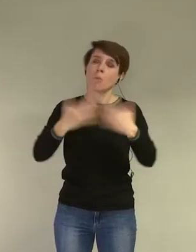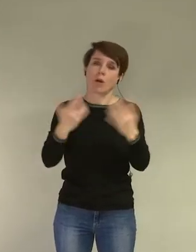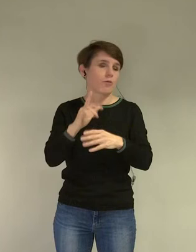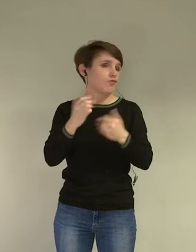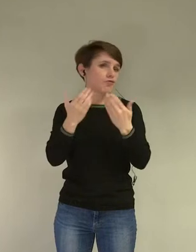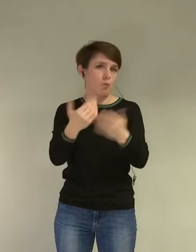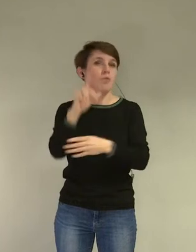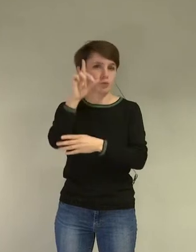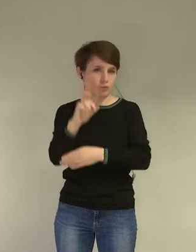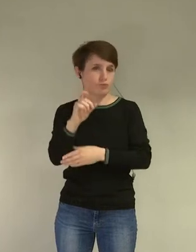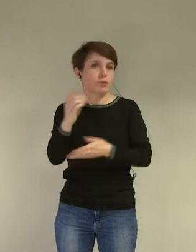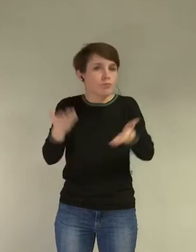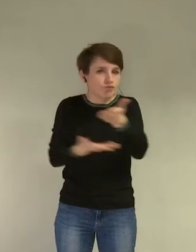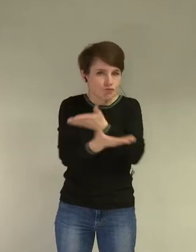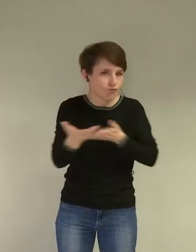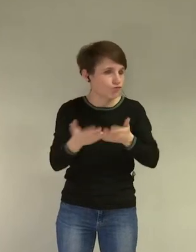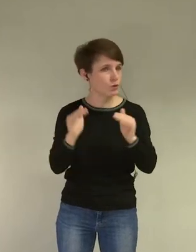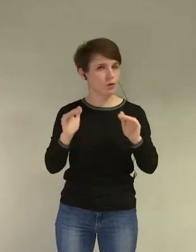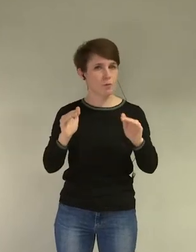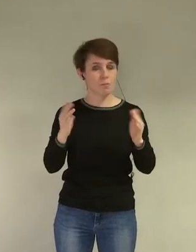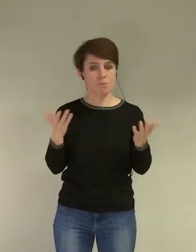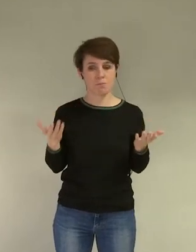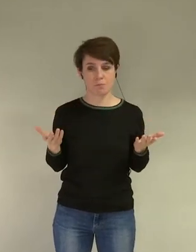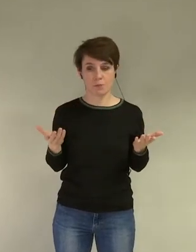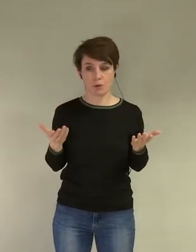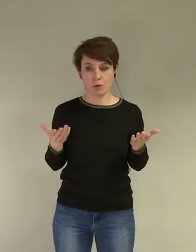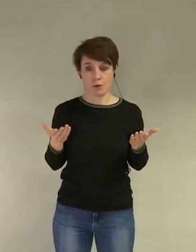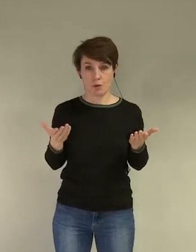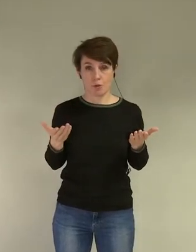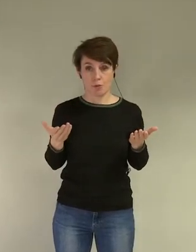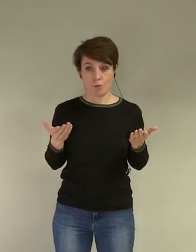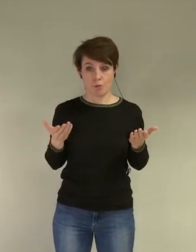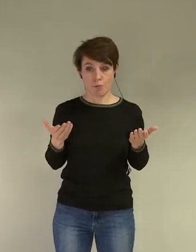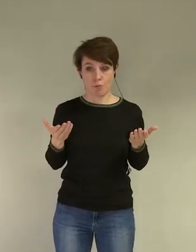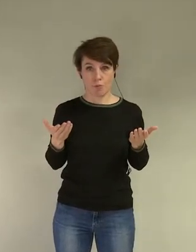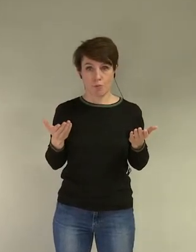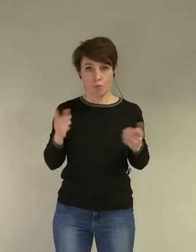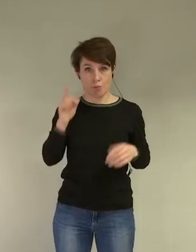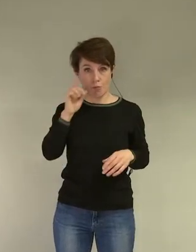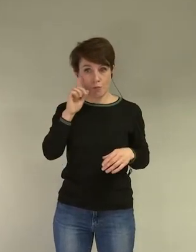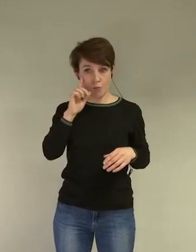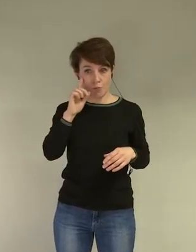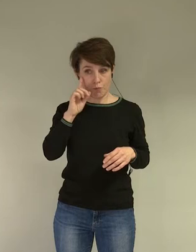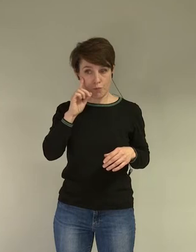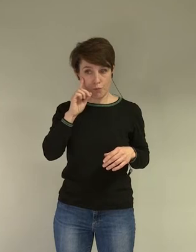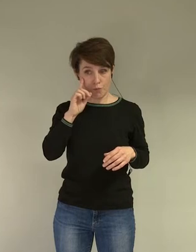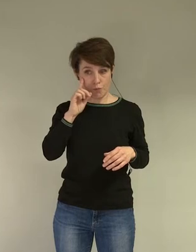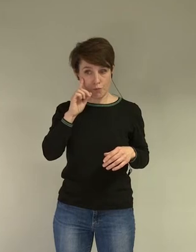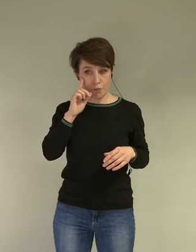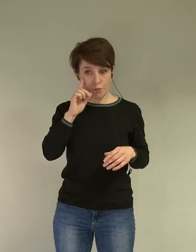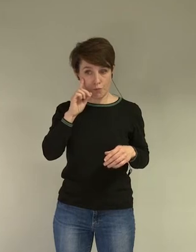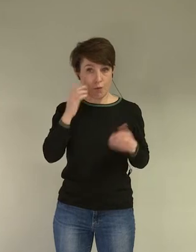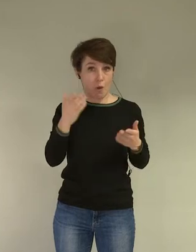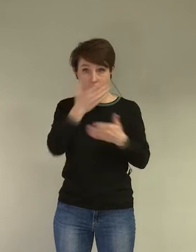pour l'instant nous n'avons pas de deux heures pour la résolution de ce problème